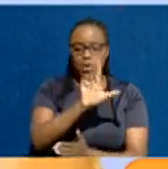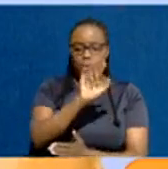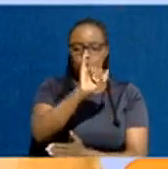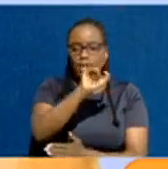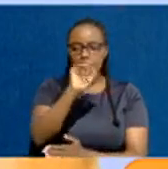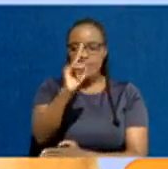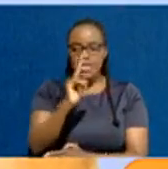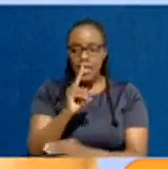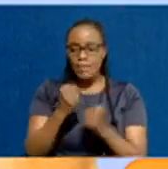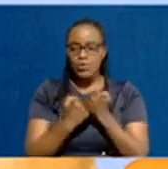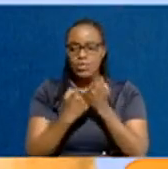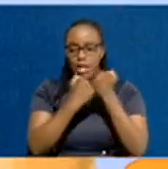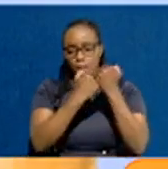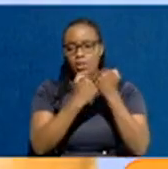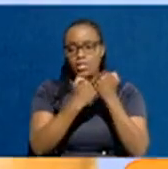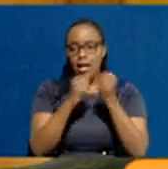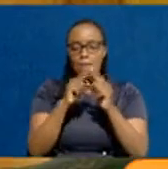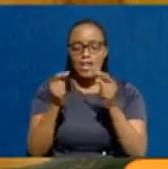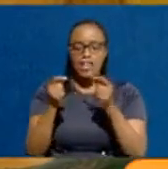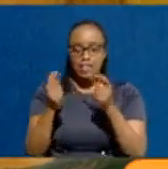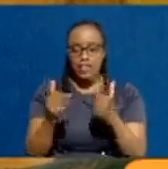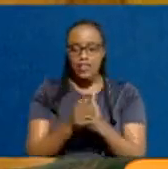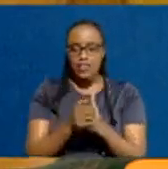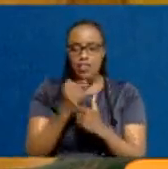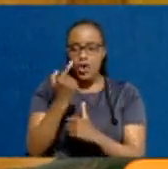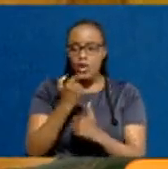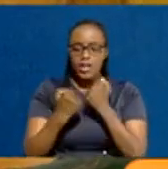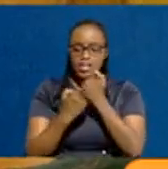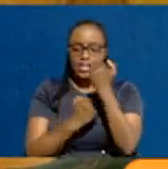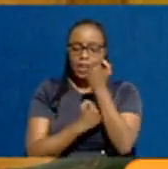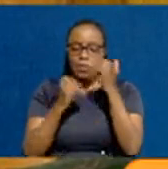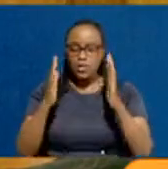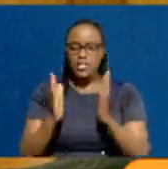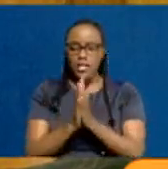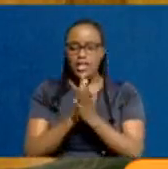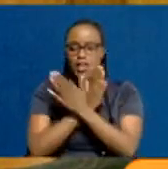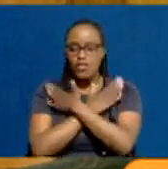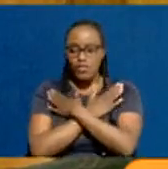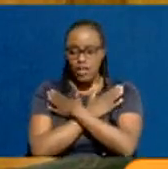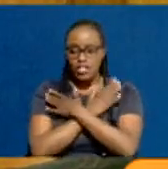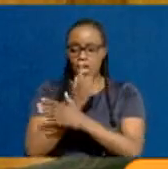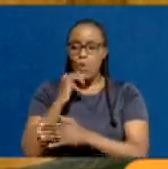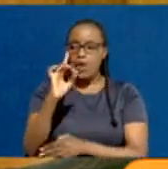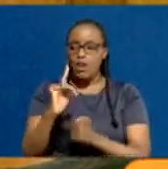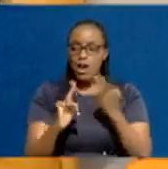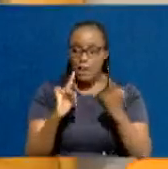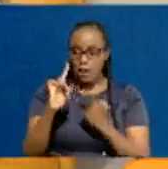waliwahi kujitokeza kumsaidia japo kwa uchache. Sasa ni mafans na friends ndio wamekuja.